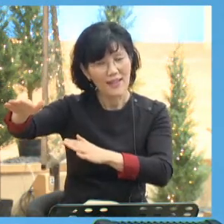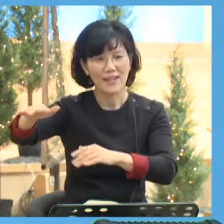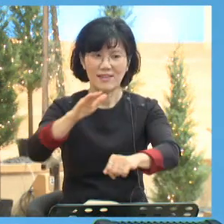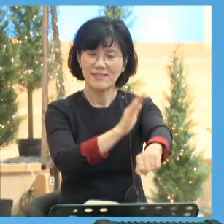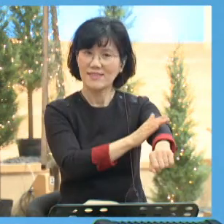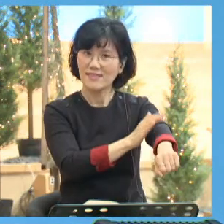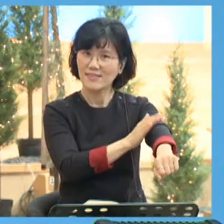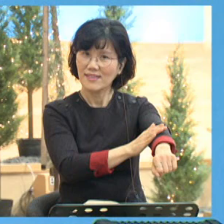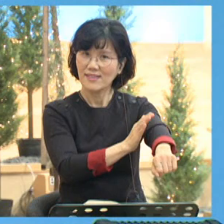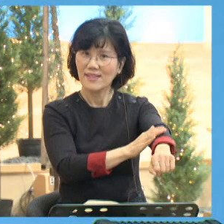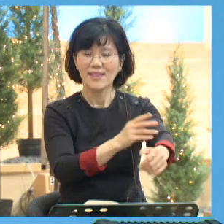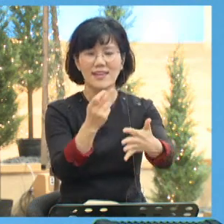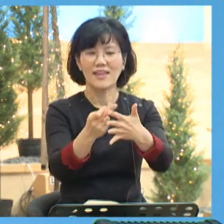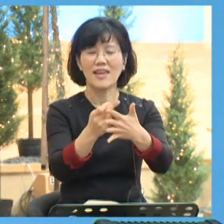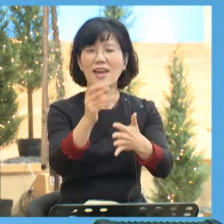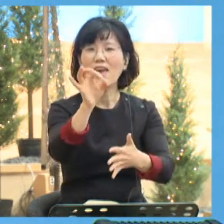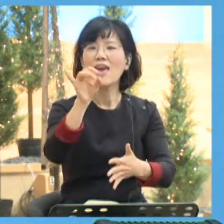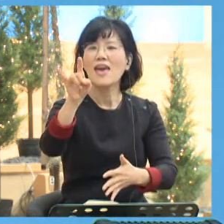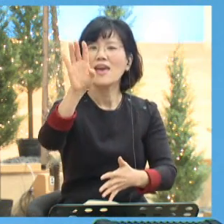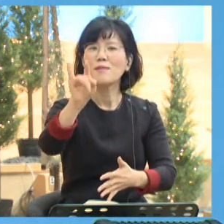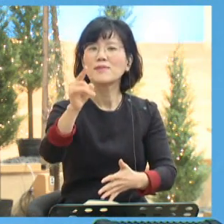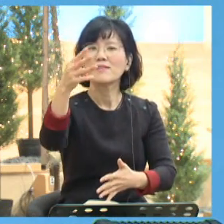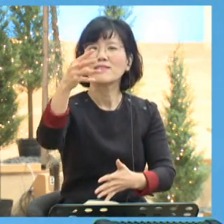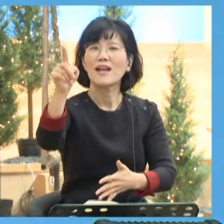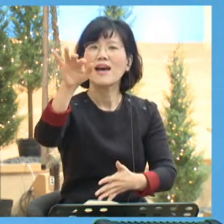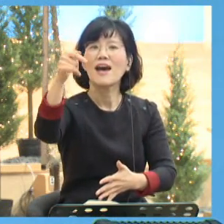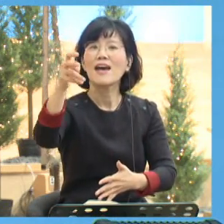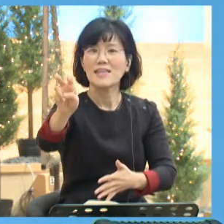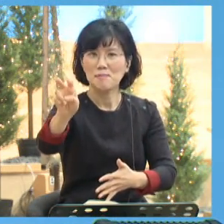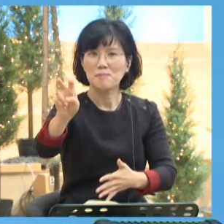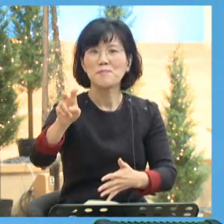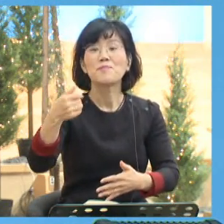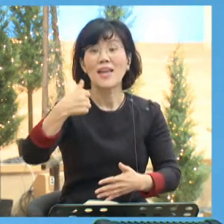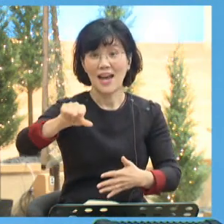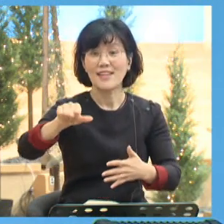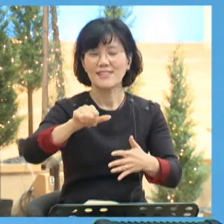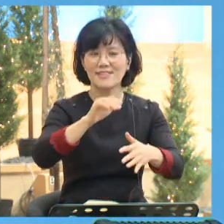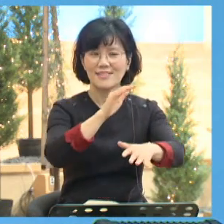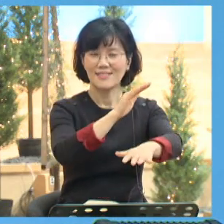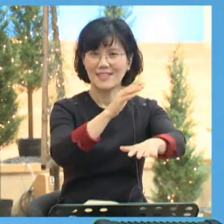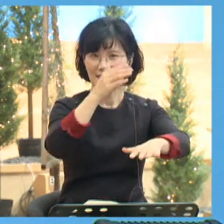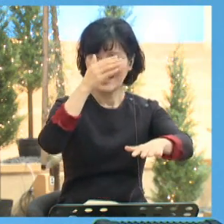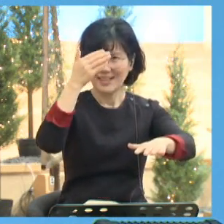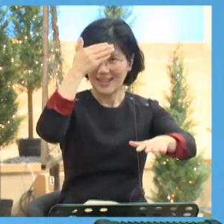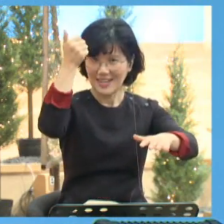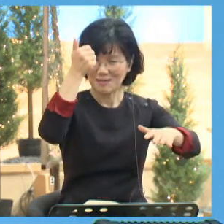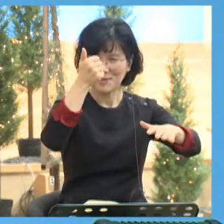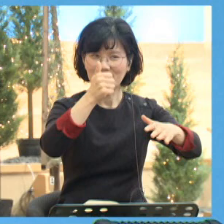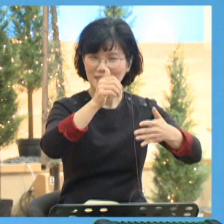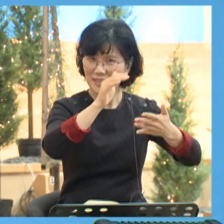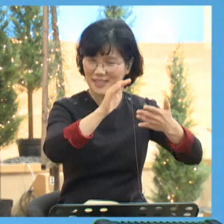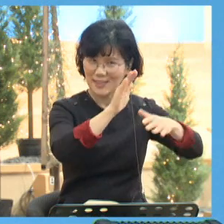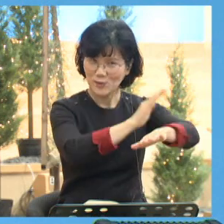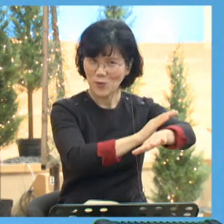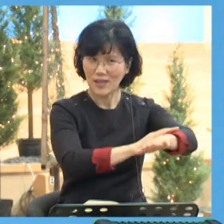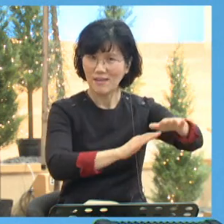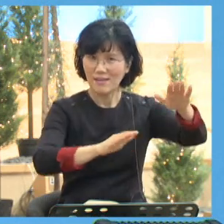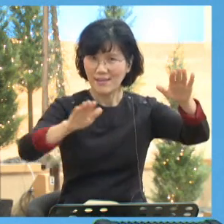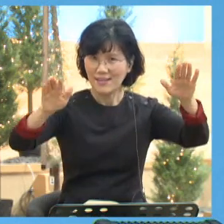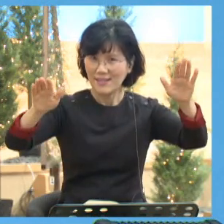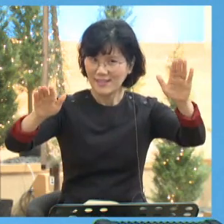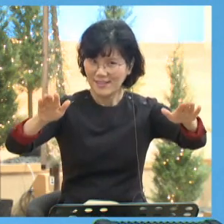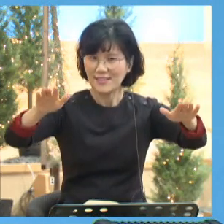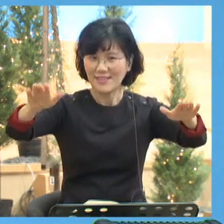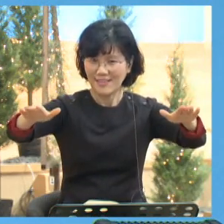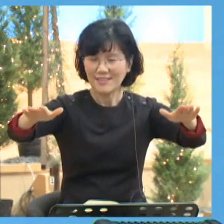에브라임 2 이렇게 자리잡도록 했어요 그렇게 해서 이렇게 어 두 아들을 게 밀어 넣었으며 아버지 밑에 밀어 넣었어 근데 갑자기 야 구미